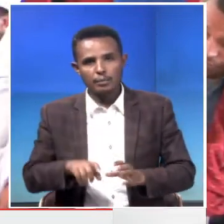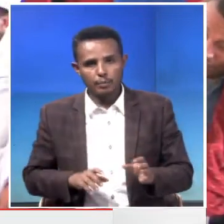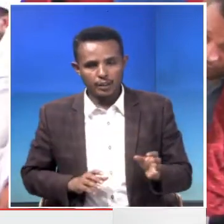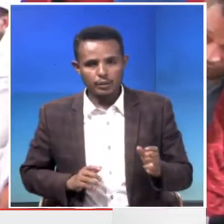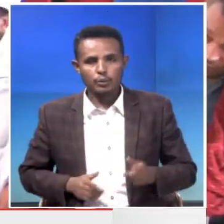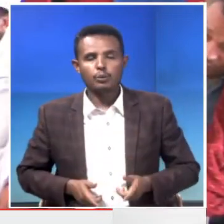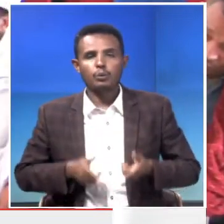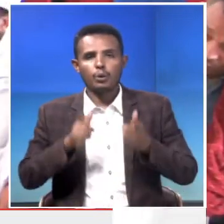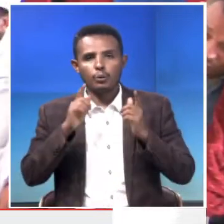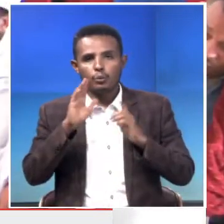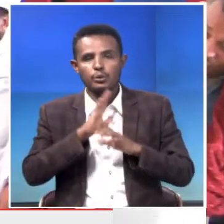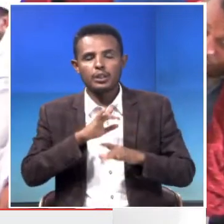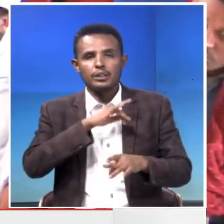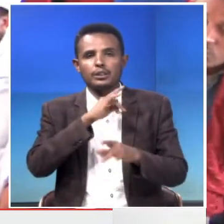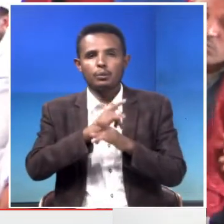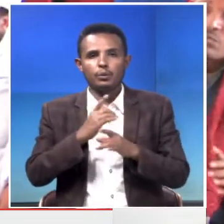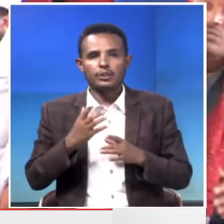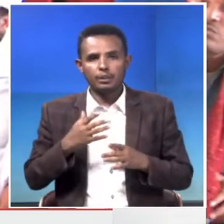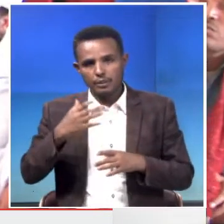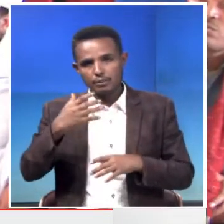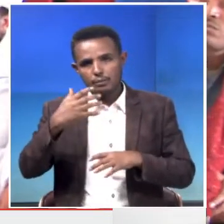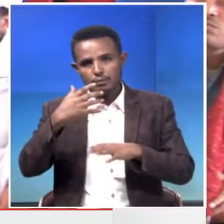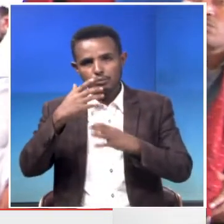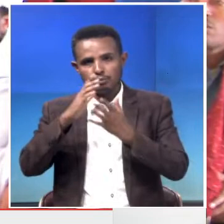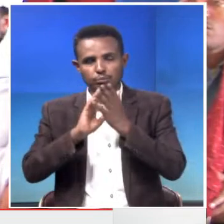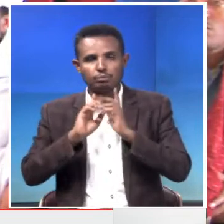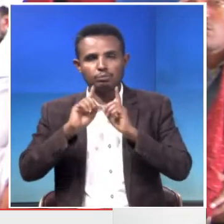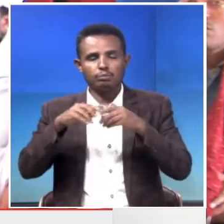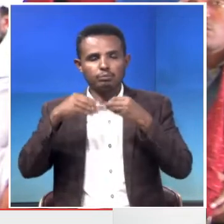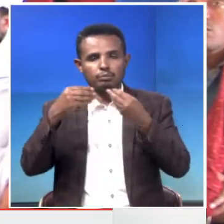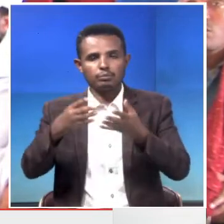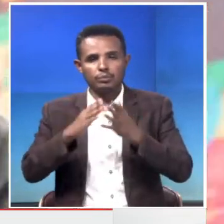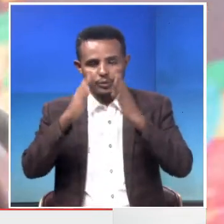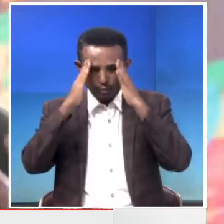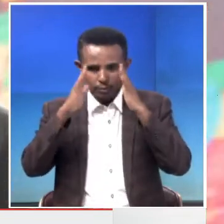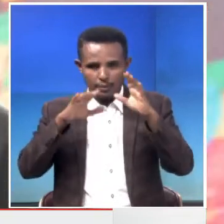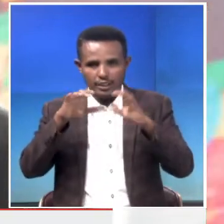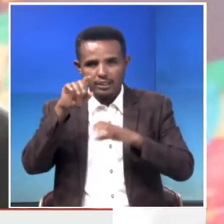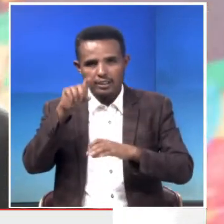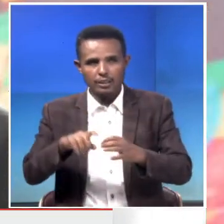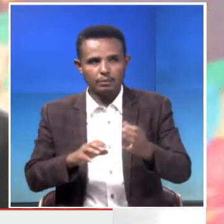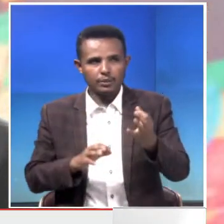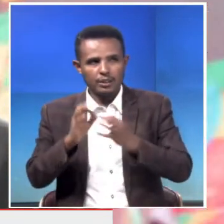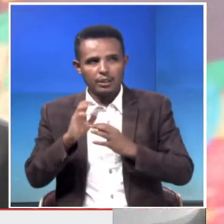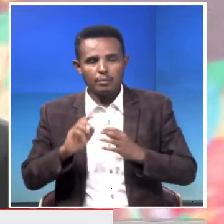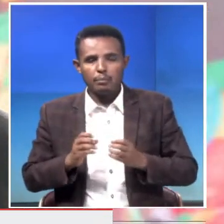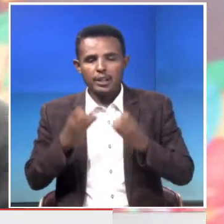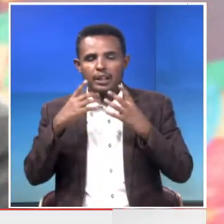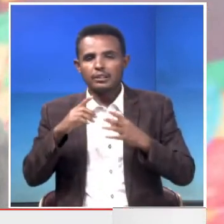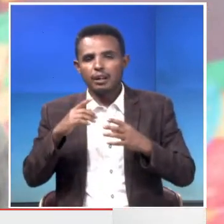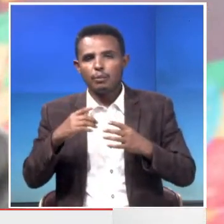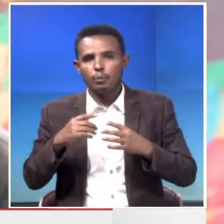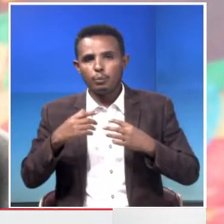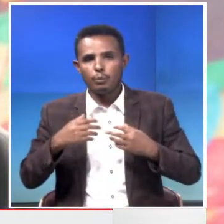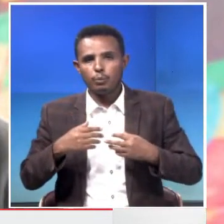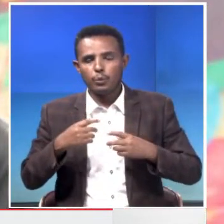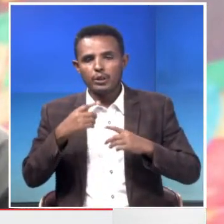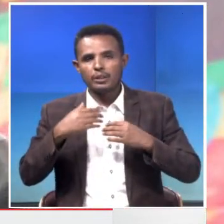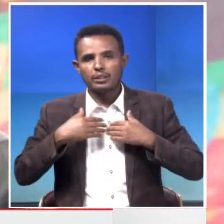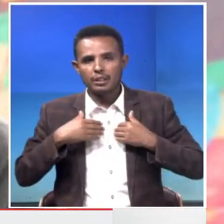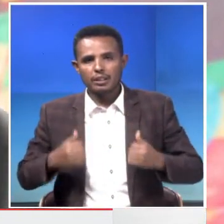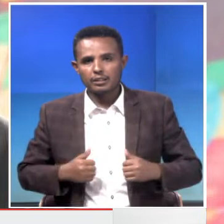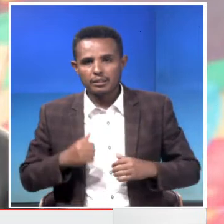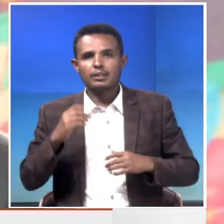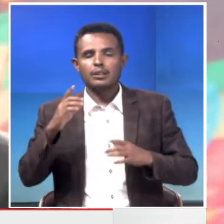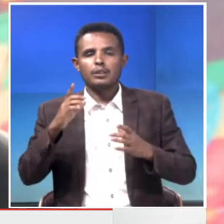መንግስት የዜጎችን ጥያቄ ለመመለስ ትኩረት ማድረግ የሚገባቸውን ጉዳዮችንም አንስተዋል። በርካታ ወጣት ሲጀምር በቀበሌው ታቅፎ ነው ያለ። ስራ